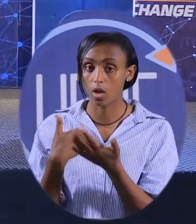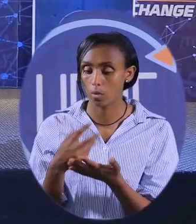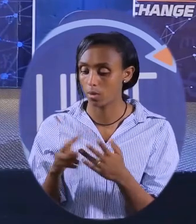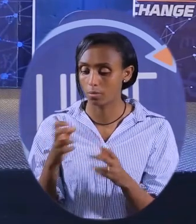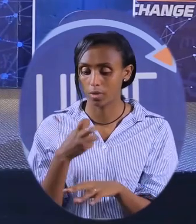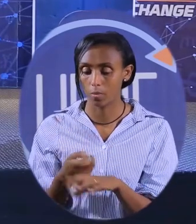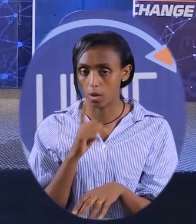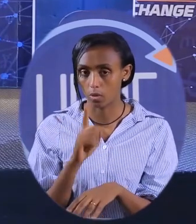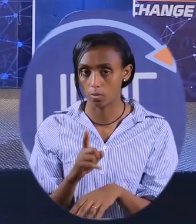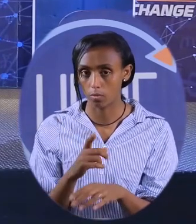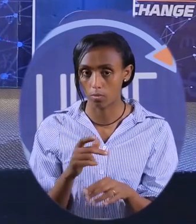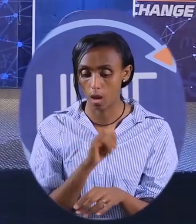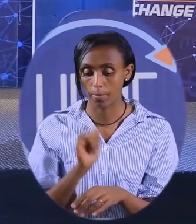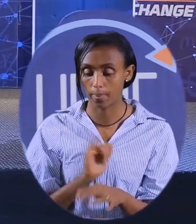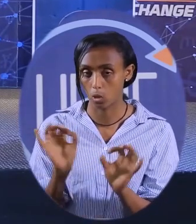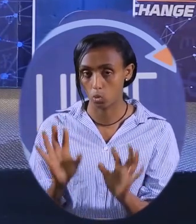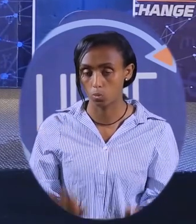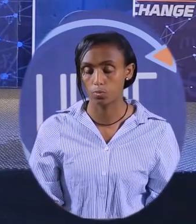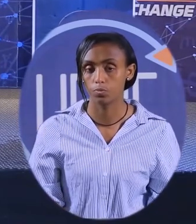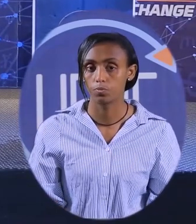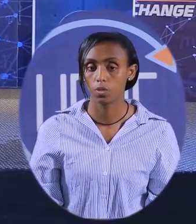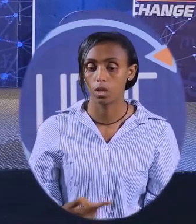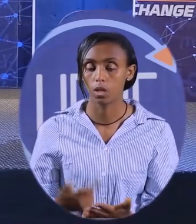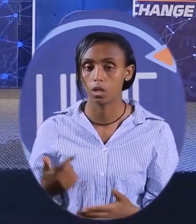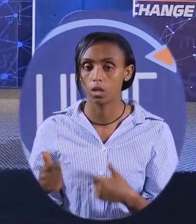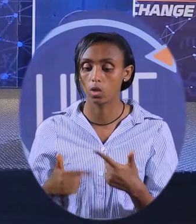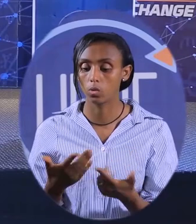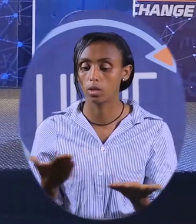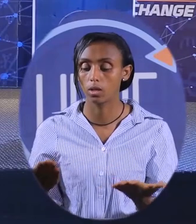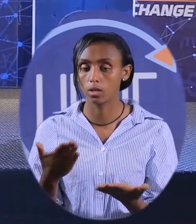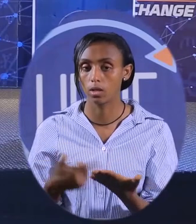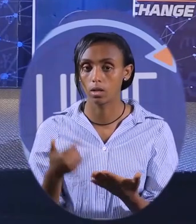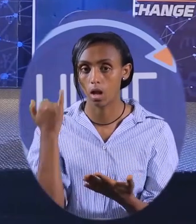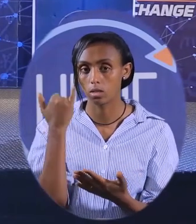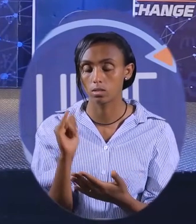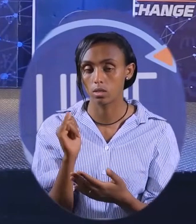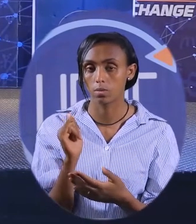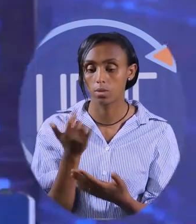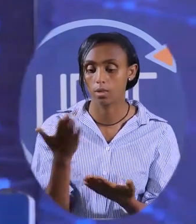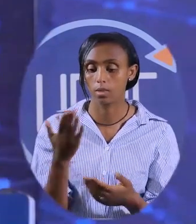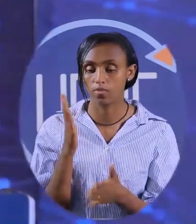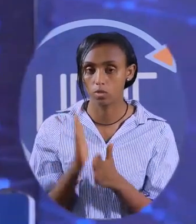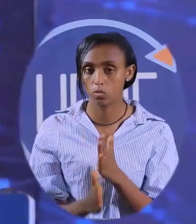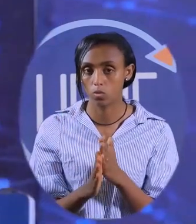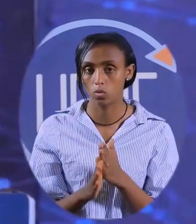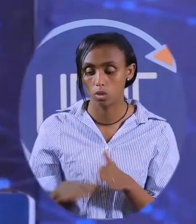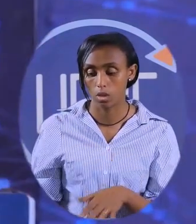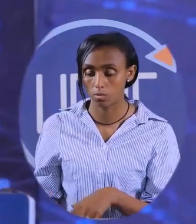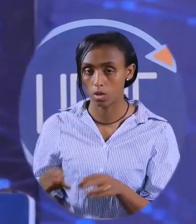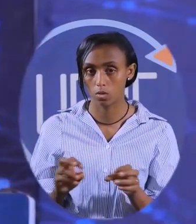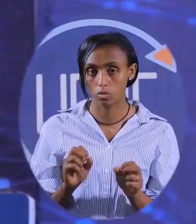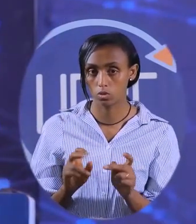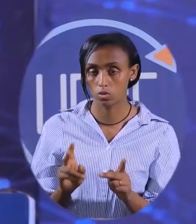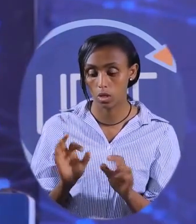ነው። ባለቤት የለው። ይሄ ቴዶ ያን ሐሳብ አቀደም ብየዋል። ተማሪው ስሽ